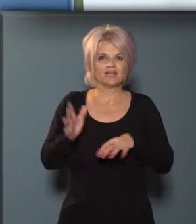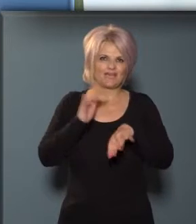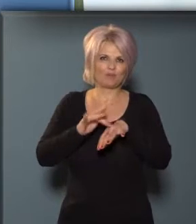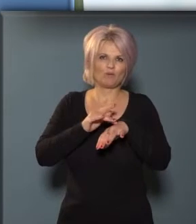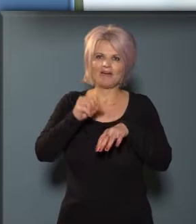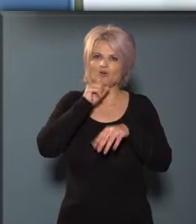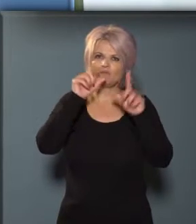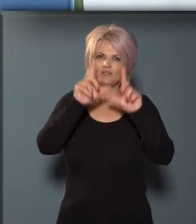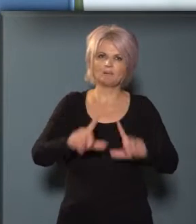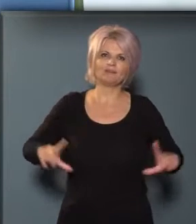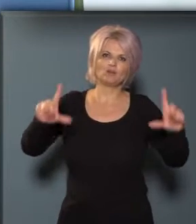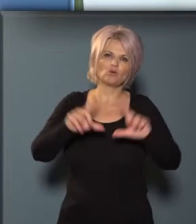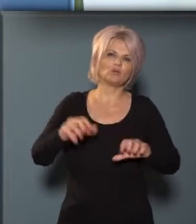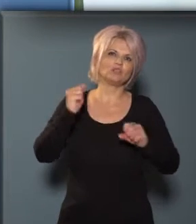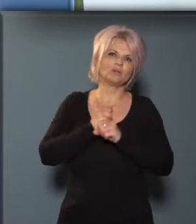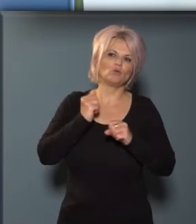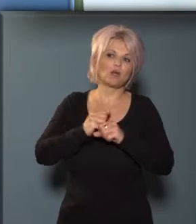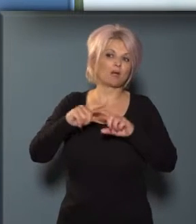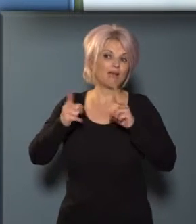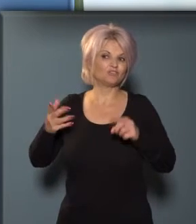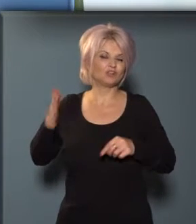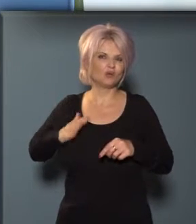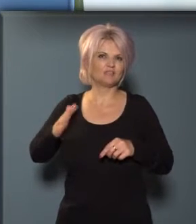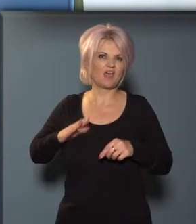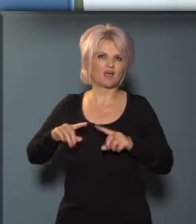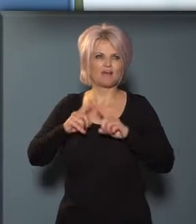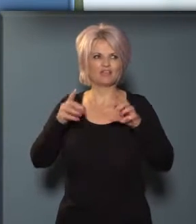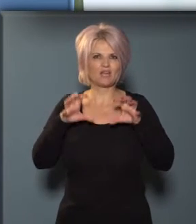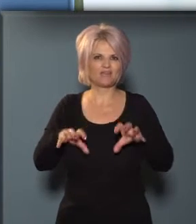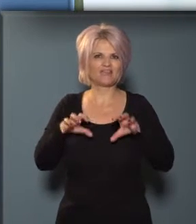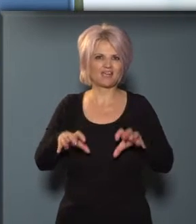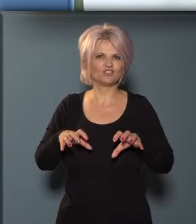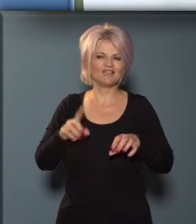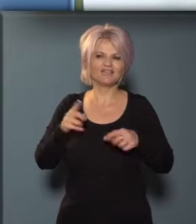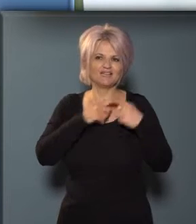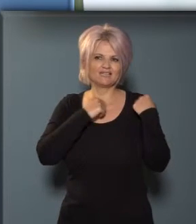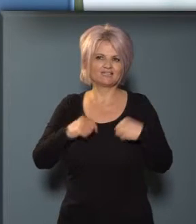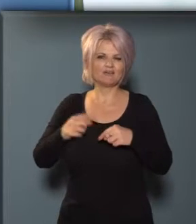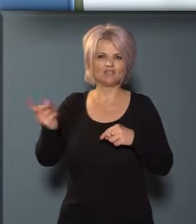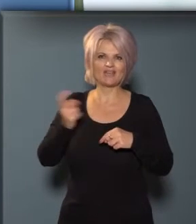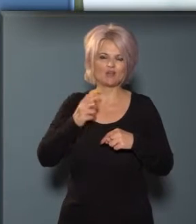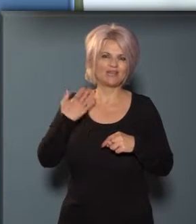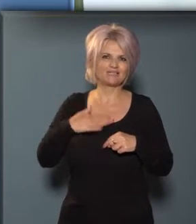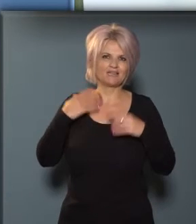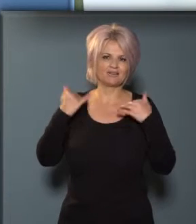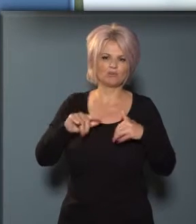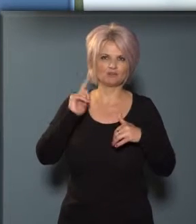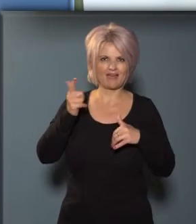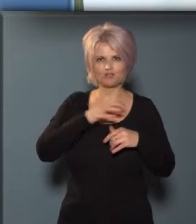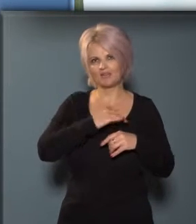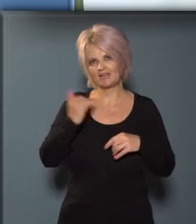óvoda pedagógusi munka egyfajta másik oldalába, másfajta tevékenységbe, de szívesen jönnek, szeretik, most már második